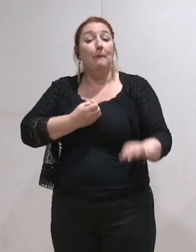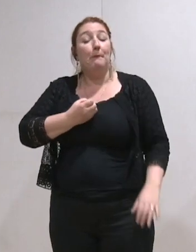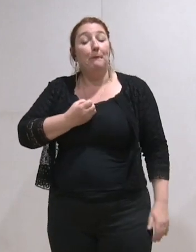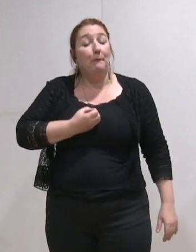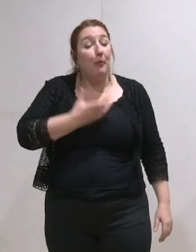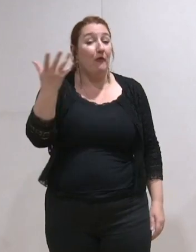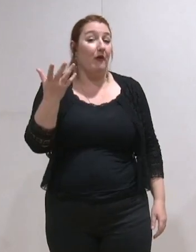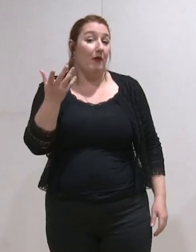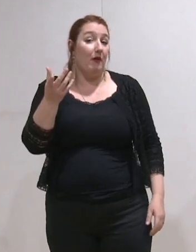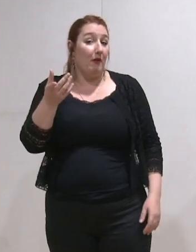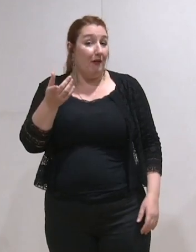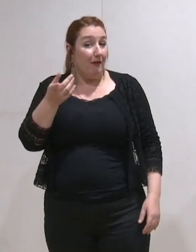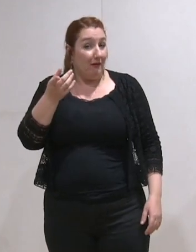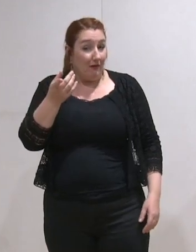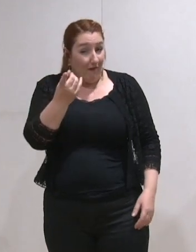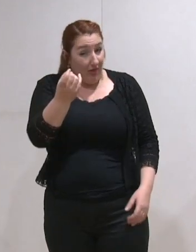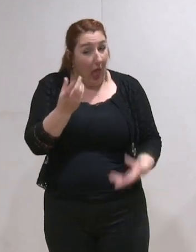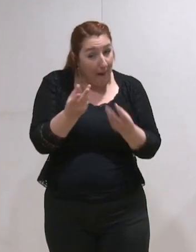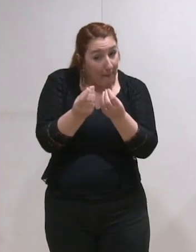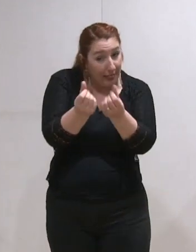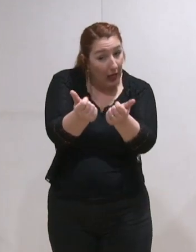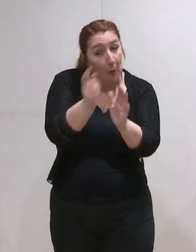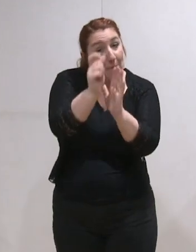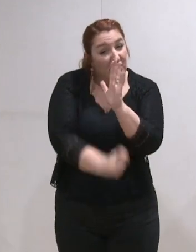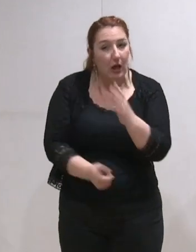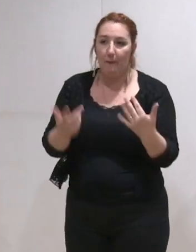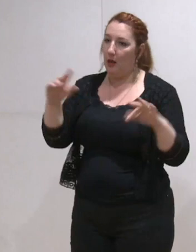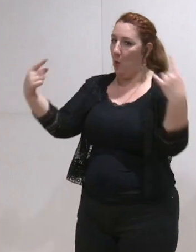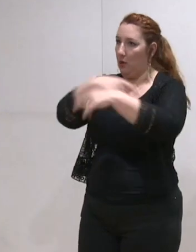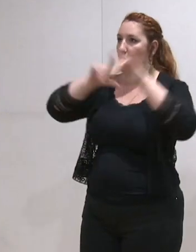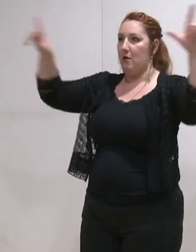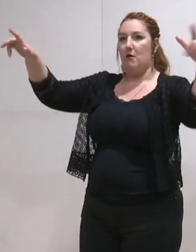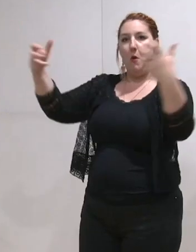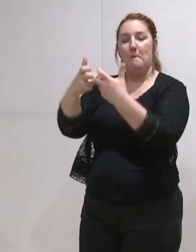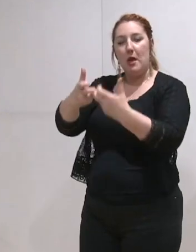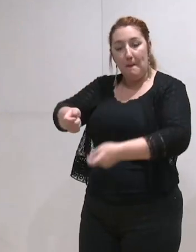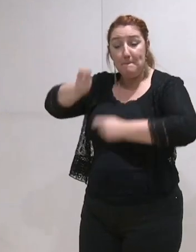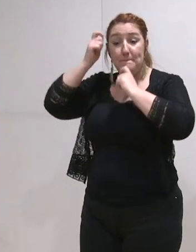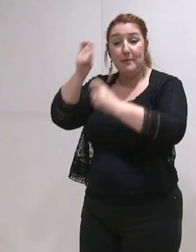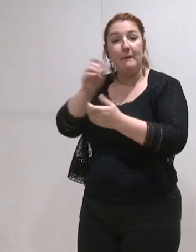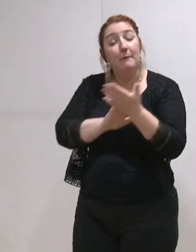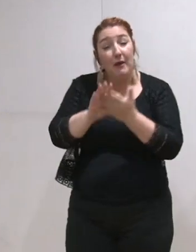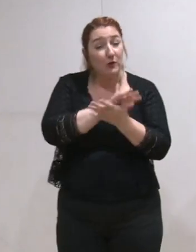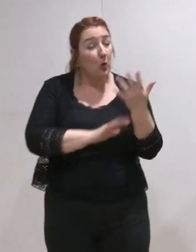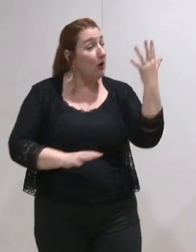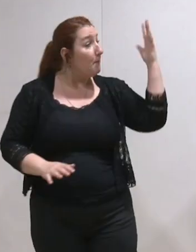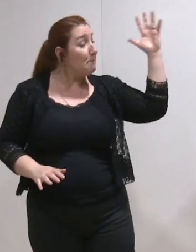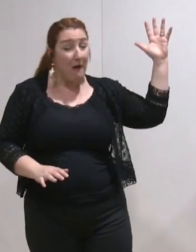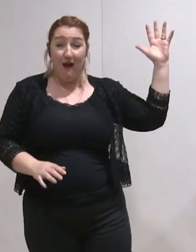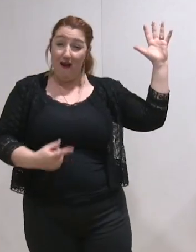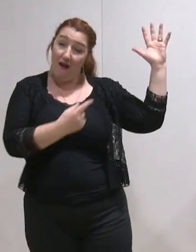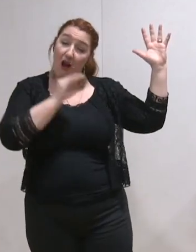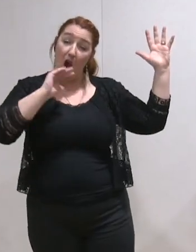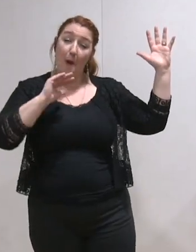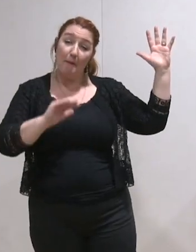le prix je suis quand même assez surpris d'être le premier à vous dire que cette charmante main ces cinq doigts ça va quand même nous